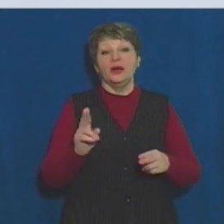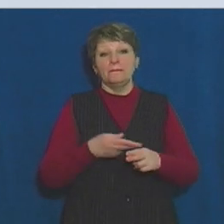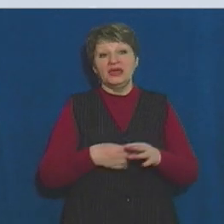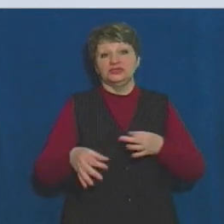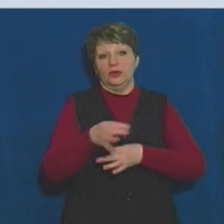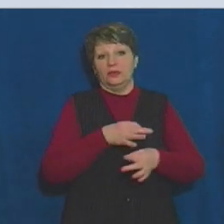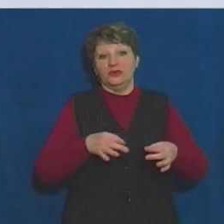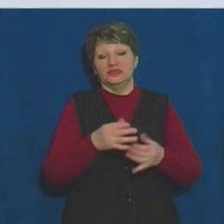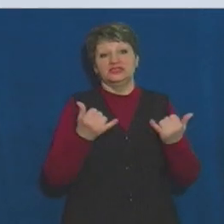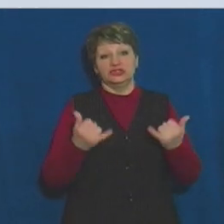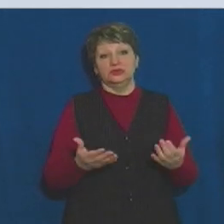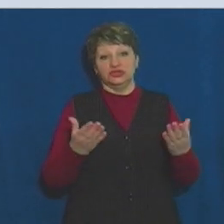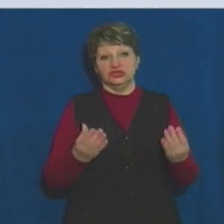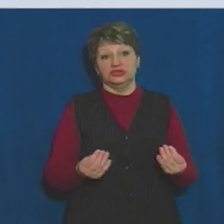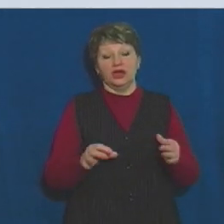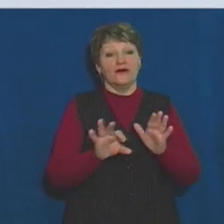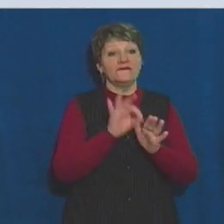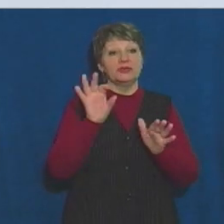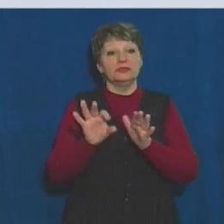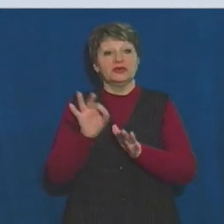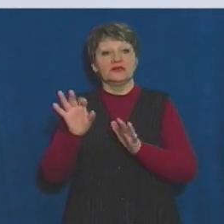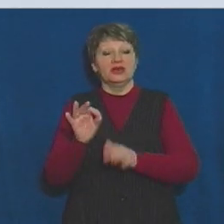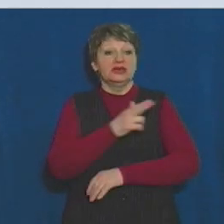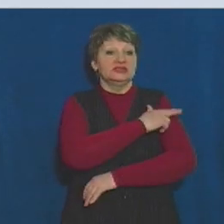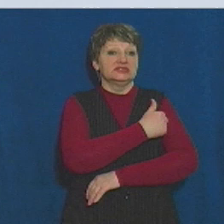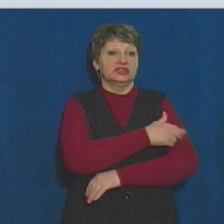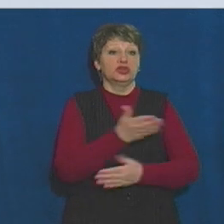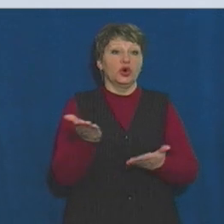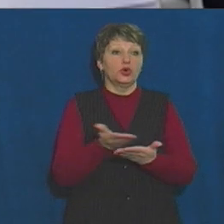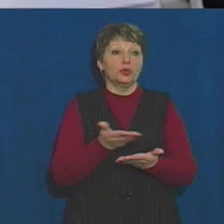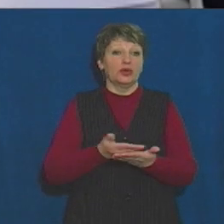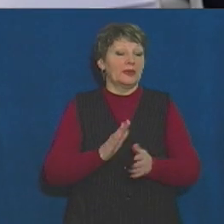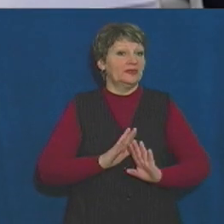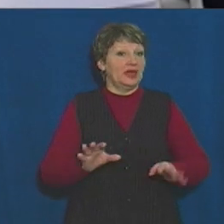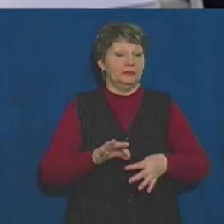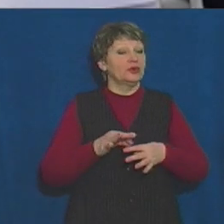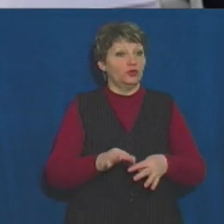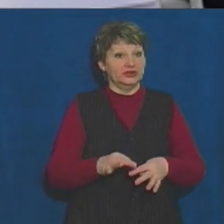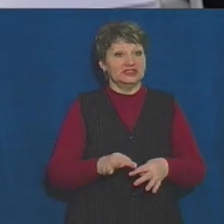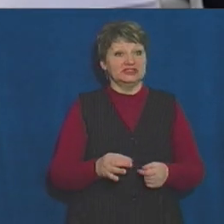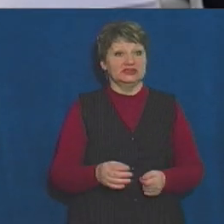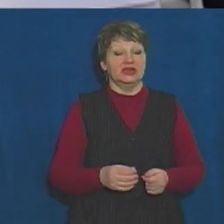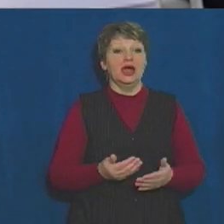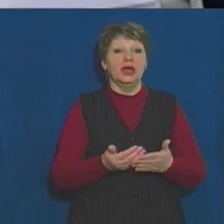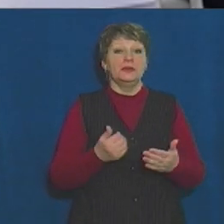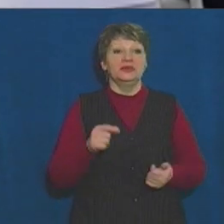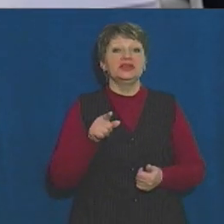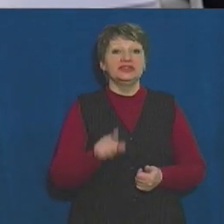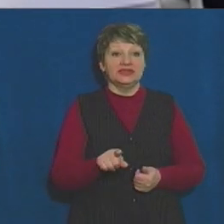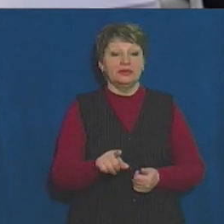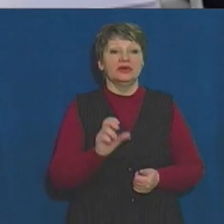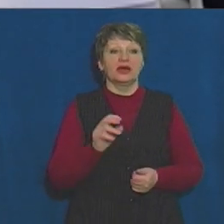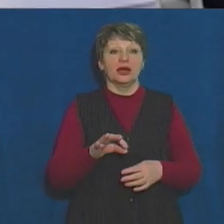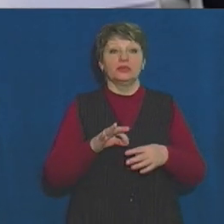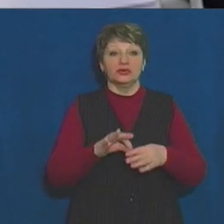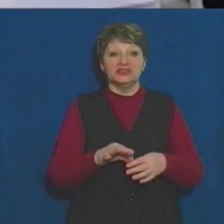на сьогоднішній день вибіркова санітарна рубка чи суцільна санітарна рубка не проводиться. Тобто перед тим, як провести цю рубку, мають